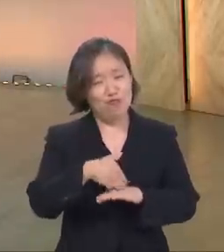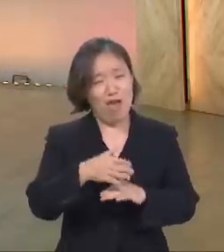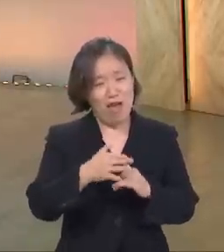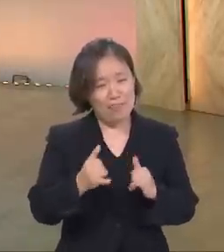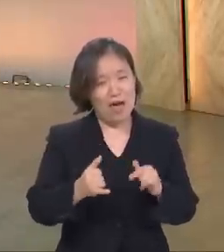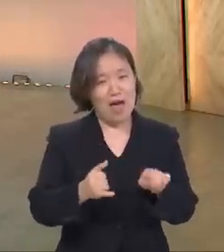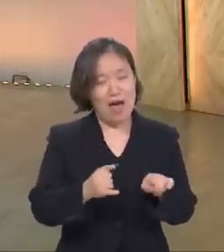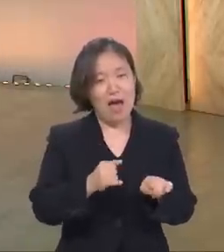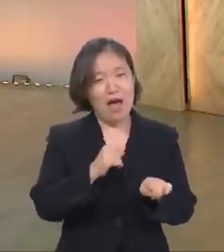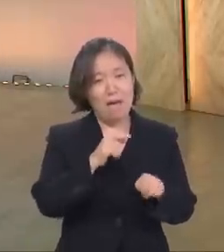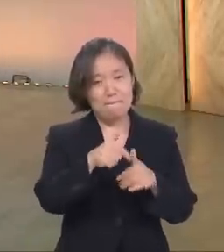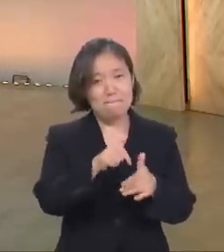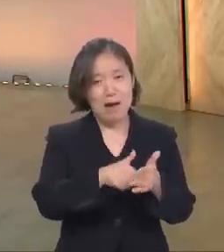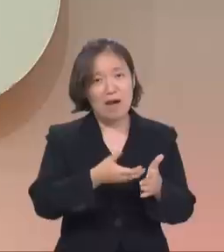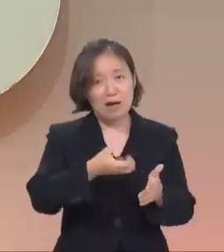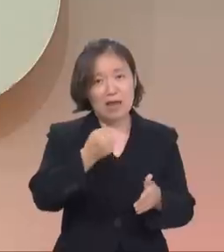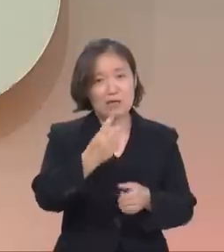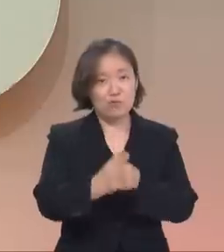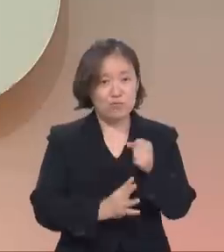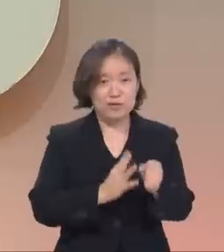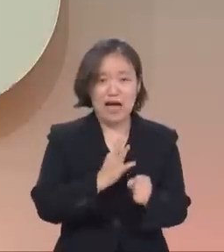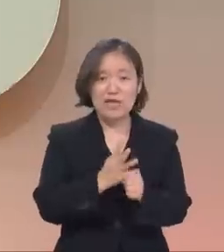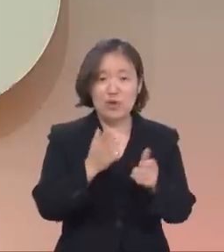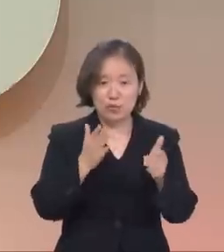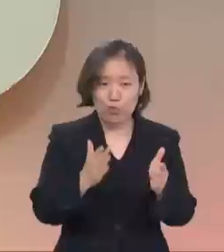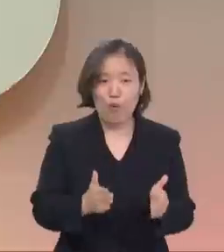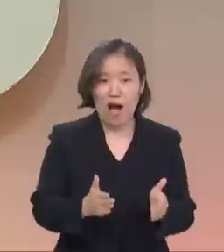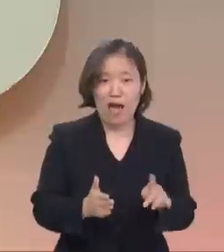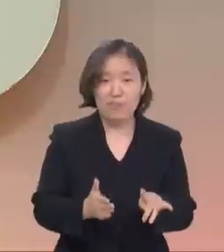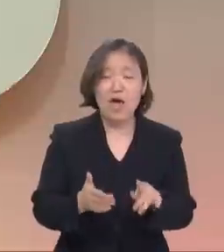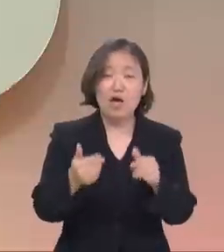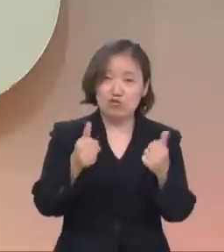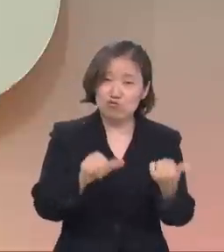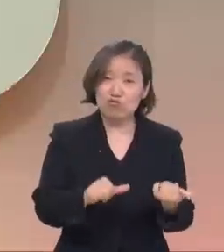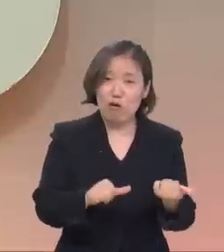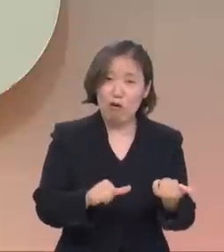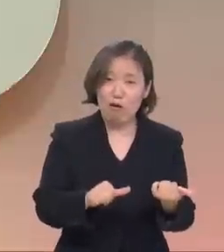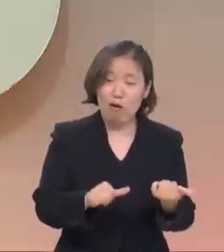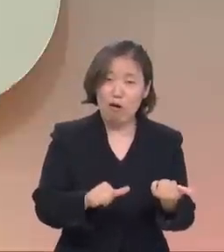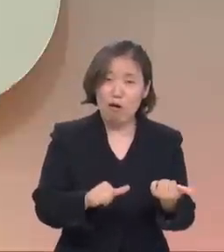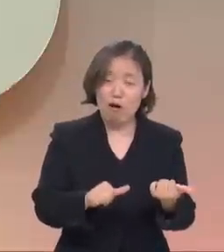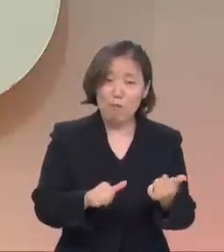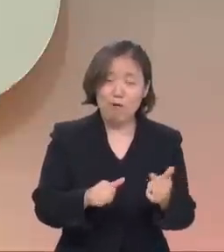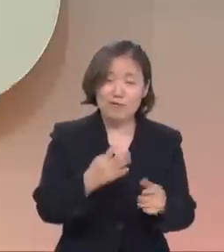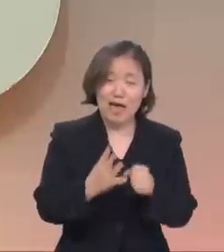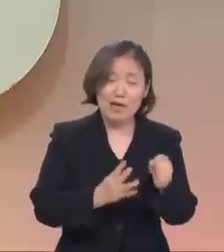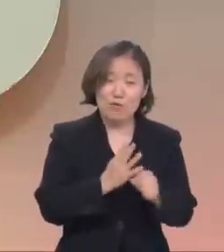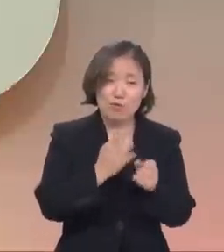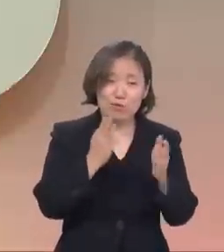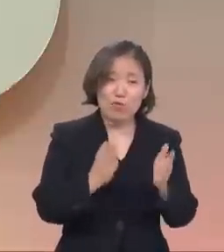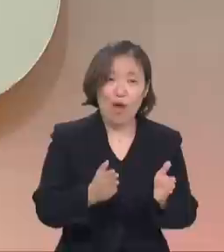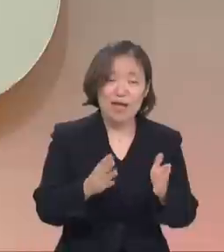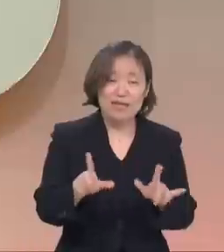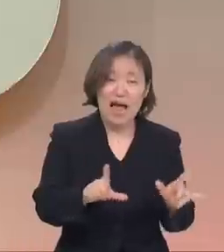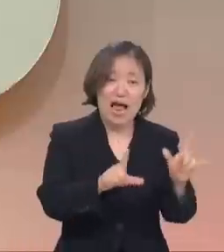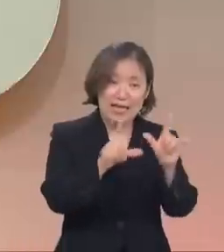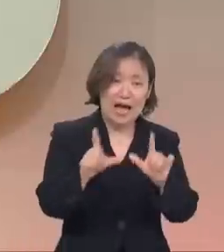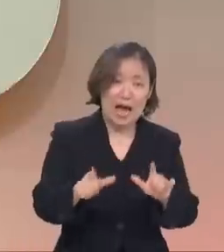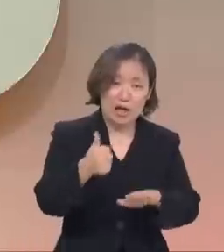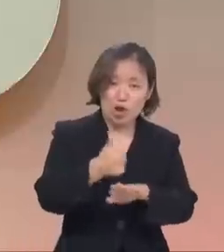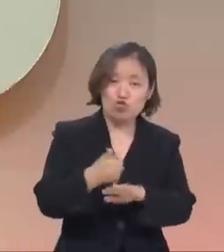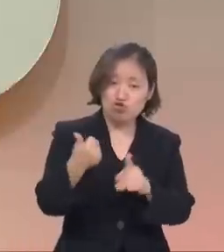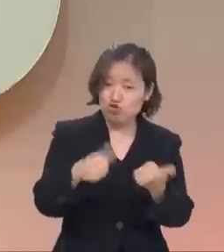좋은 추억을 만들고 세상을 떠나셨습니다 해도이 이야기는 이미 이것 자체로 아름답게